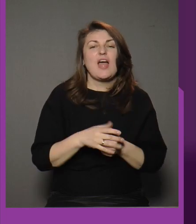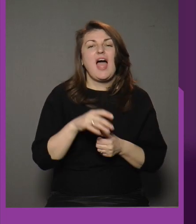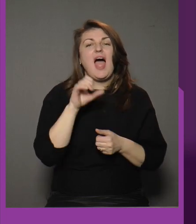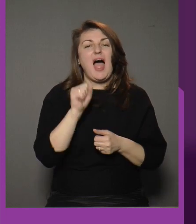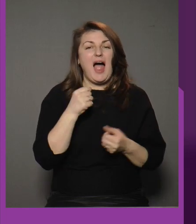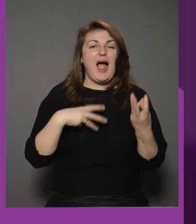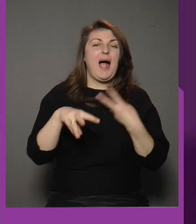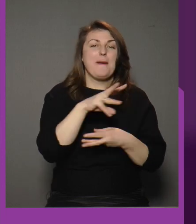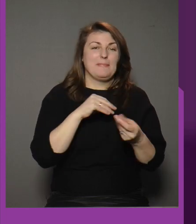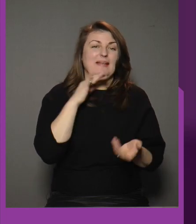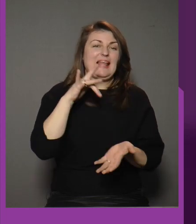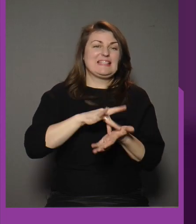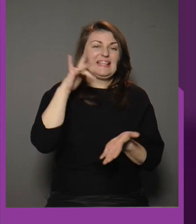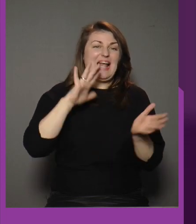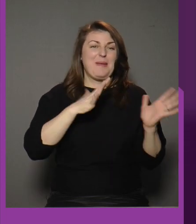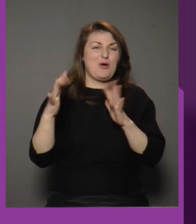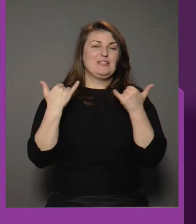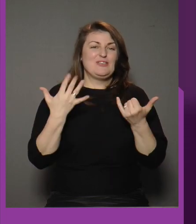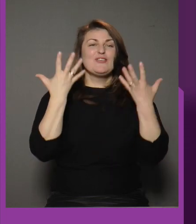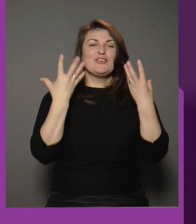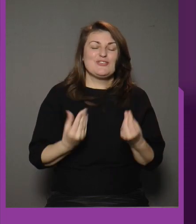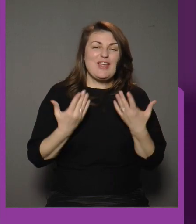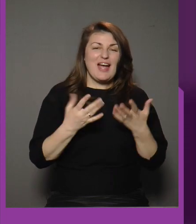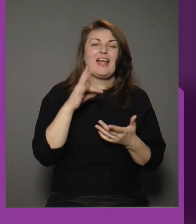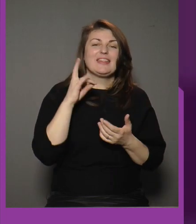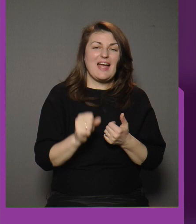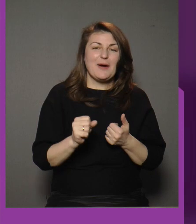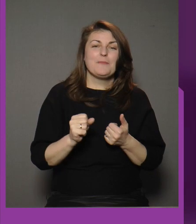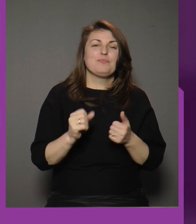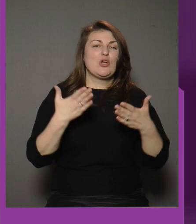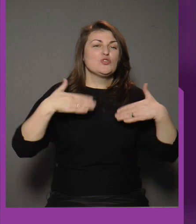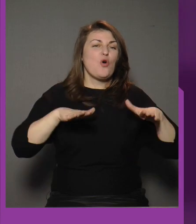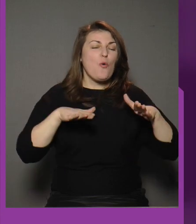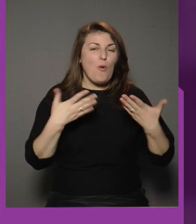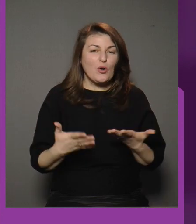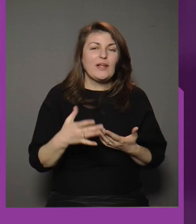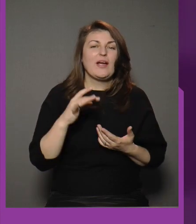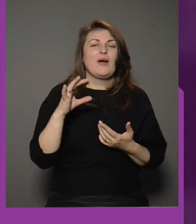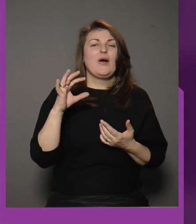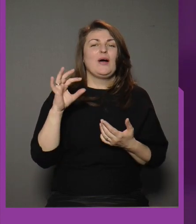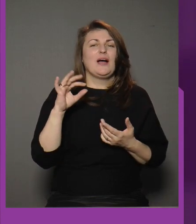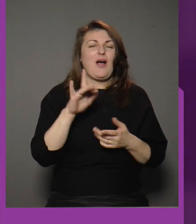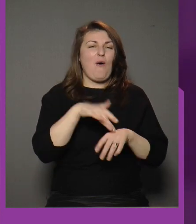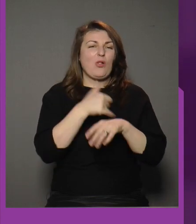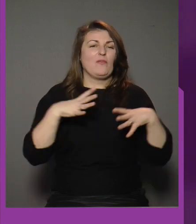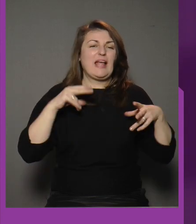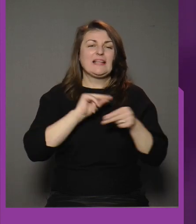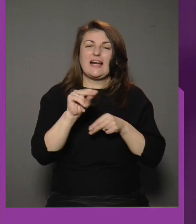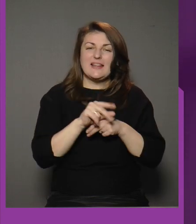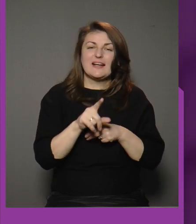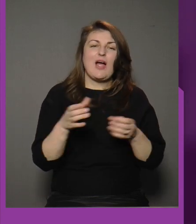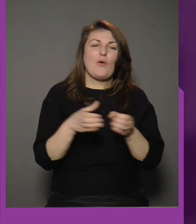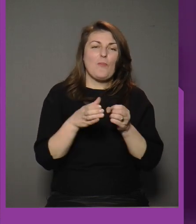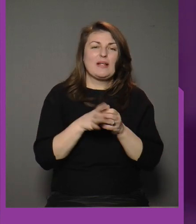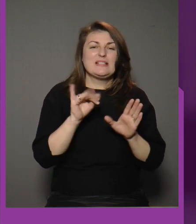на центральній події сьогоднішнього дня на сноубордингу. І Олександра Гак, головна тренерка команди